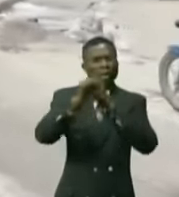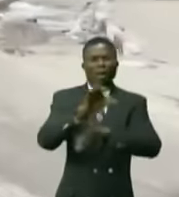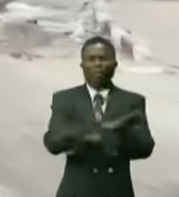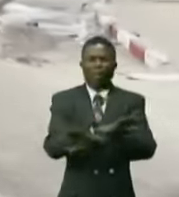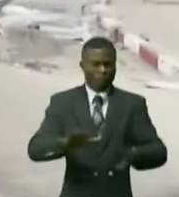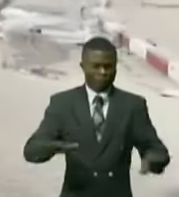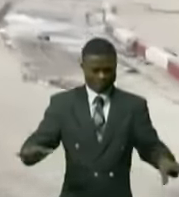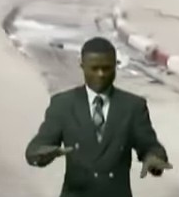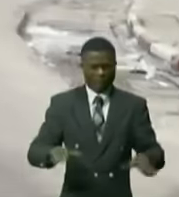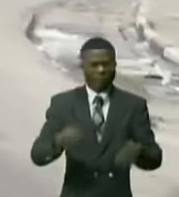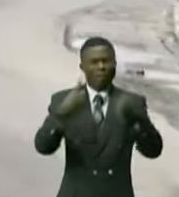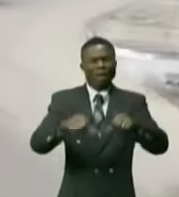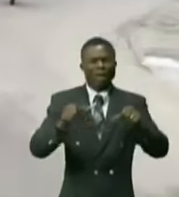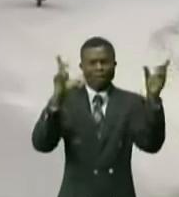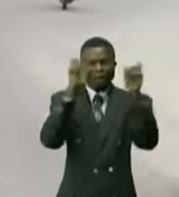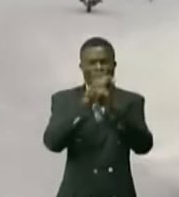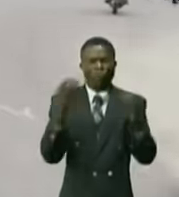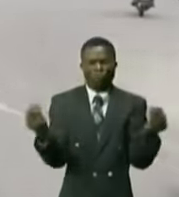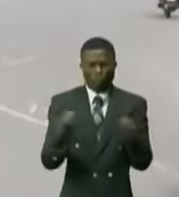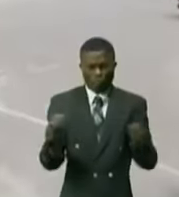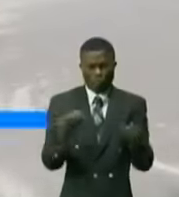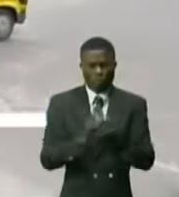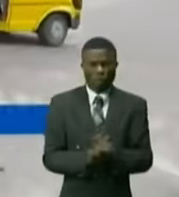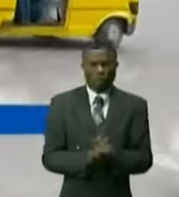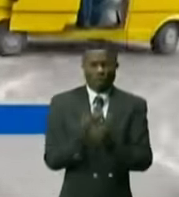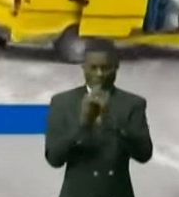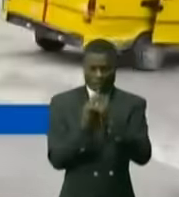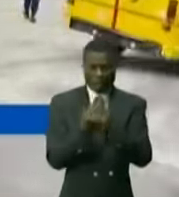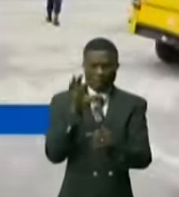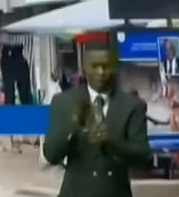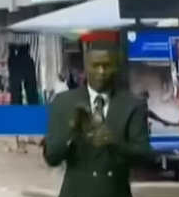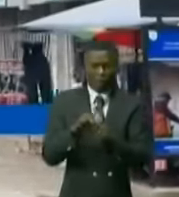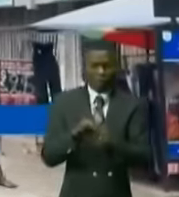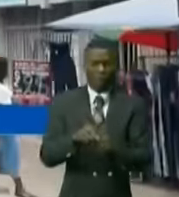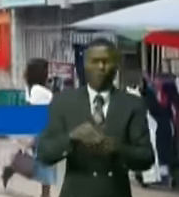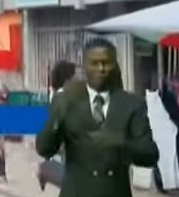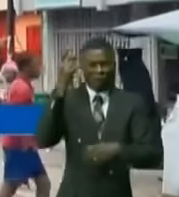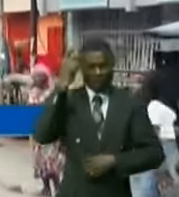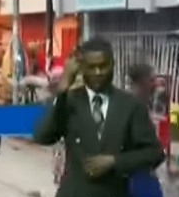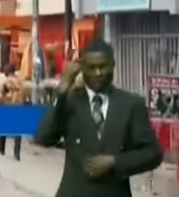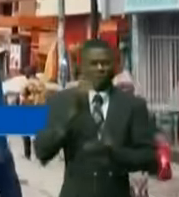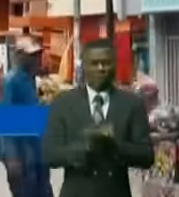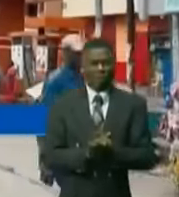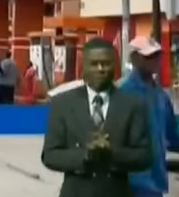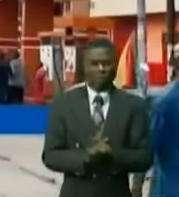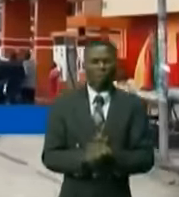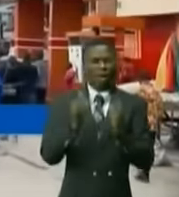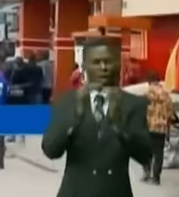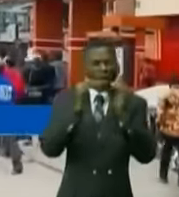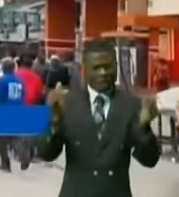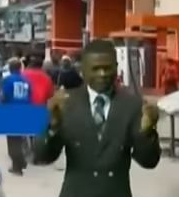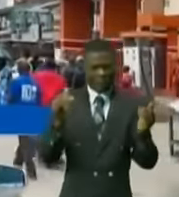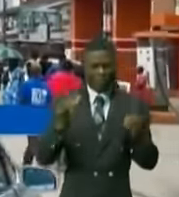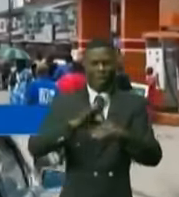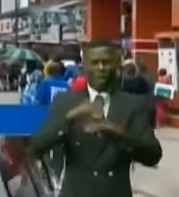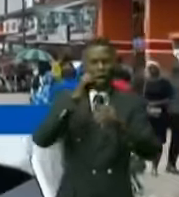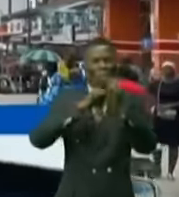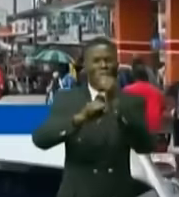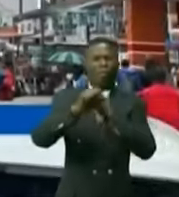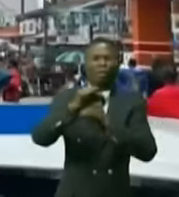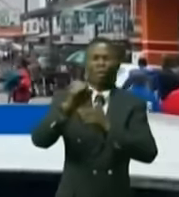À quelques heures du vote, Kinshasa, capitale de la RDC, retrouve enfin sa tranquillité après une campagne